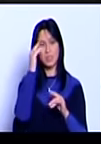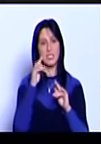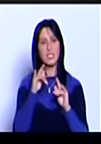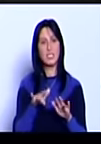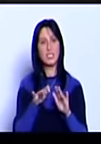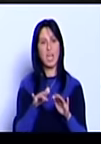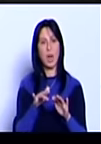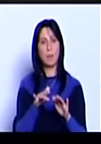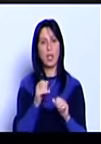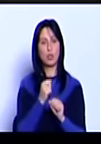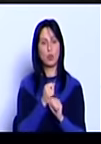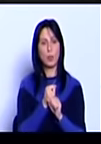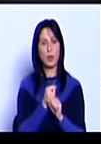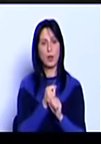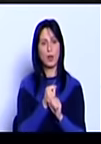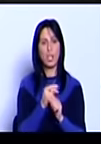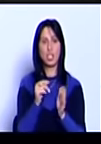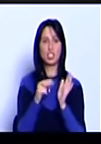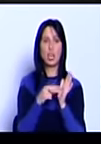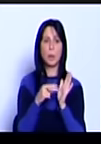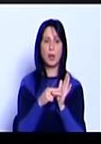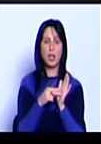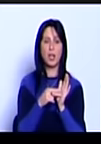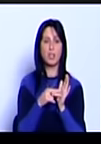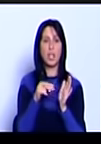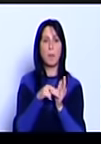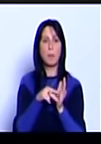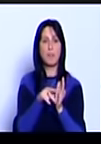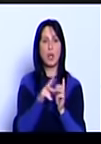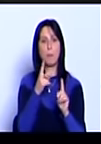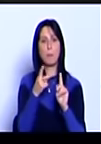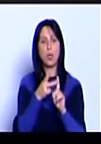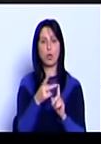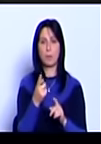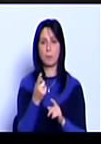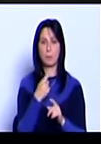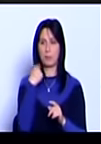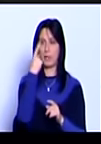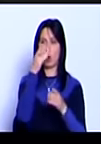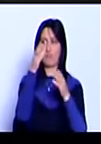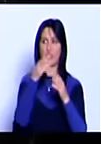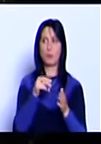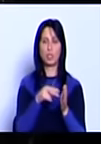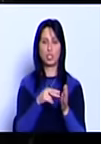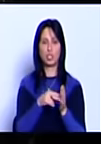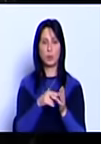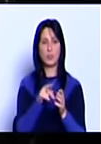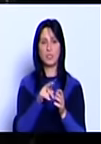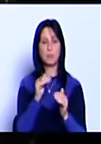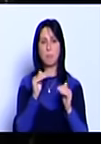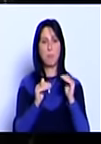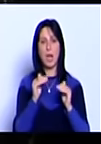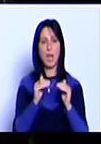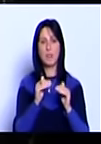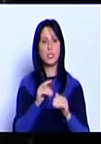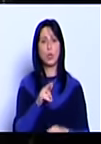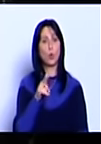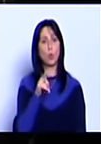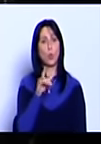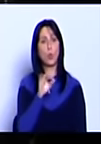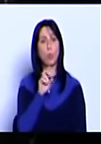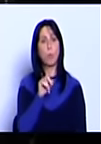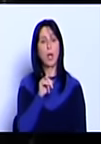საქმიანობის სტილს შეფასებას აფასებ და მეორეა, როცა აი პიროვნებების შეფასებები გადადის. ის ბალანსი, ის ბალანსი ამბობს, რომ